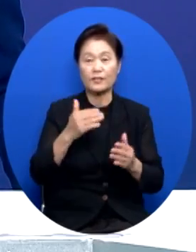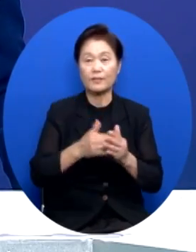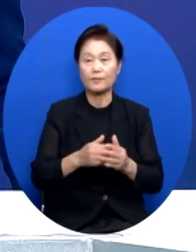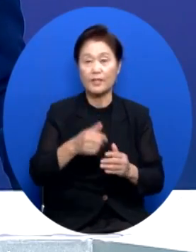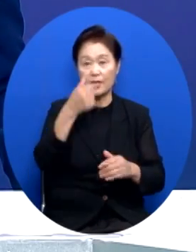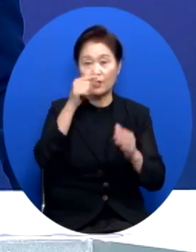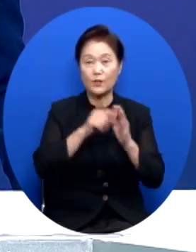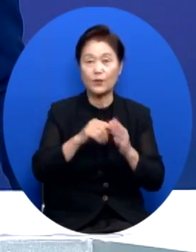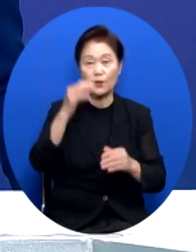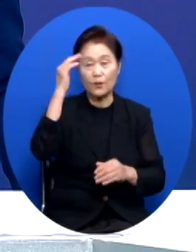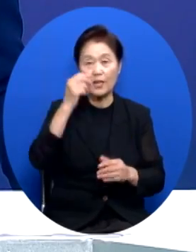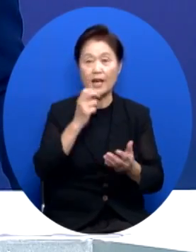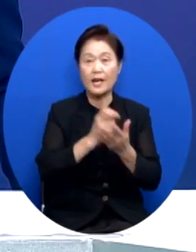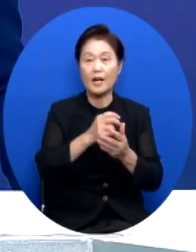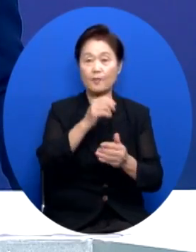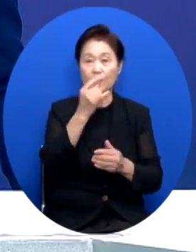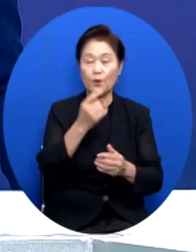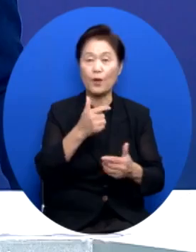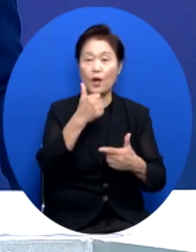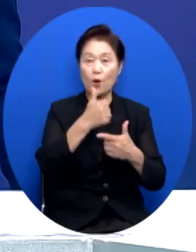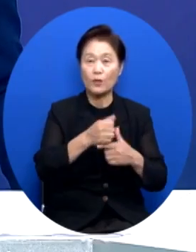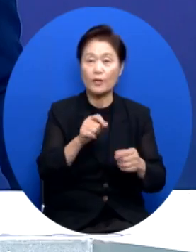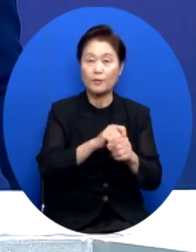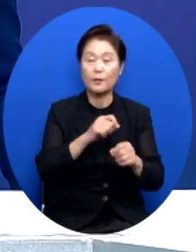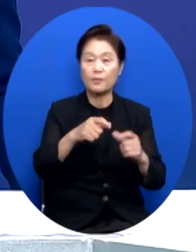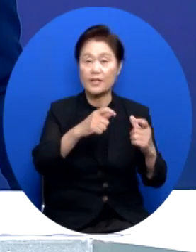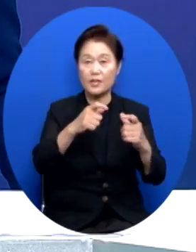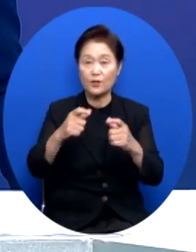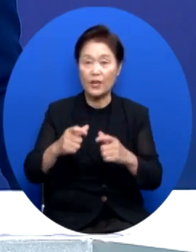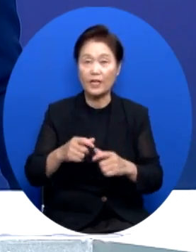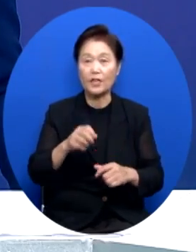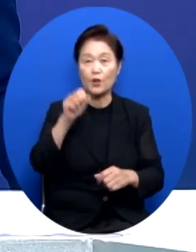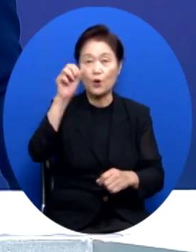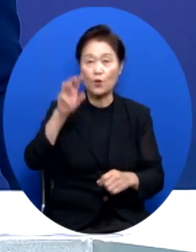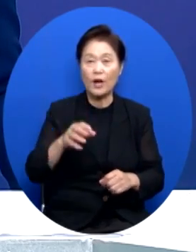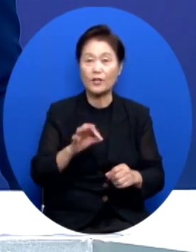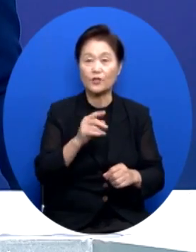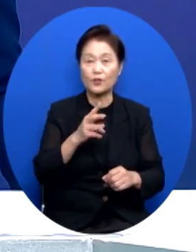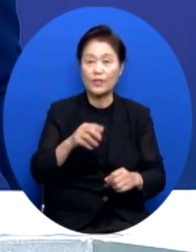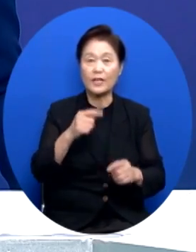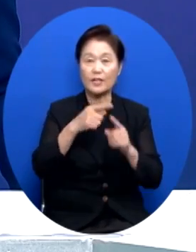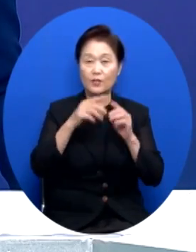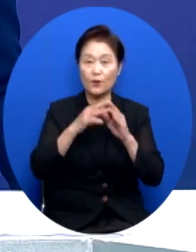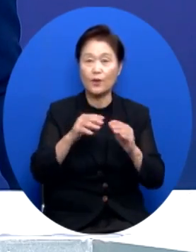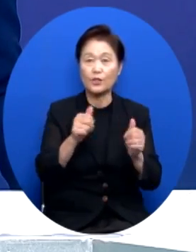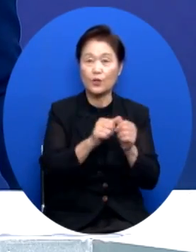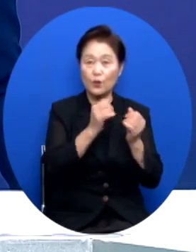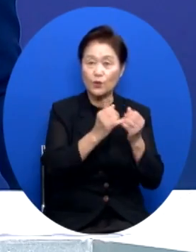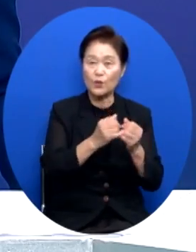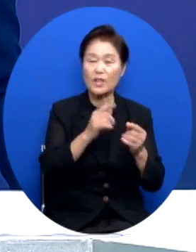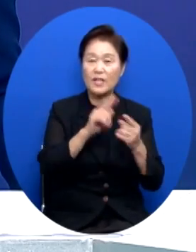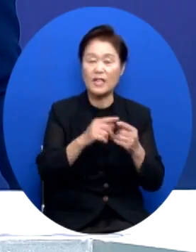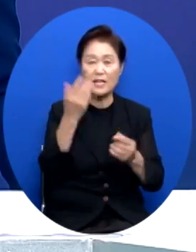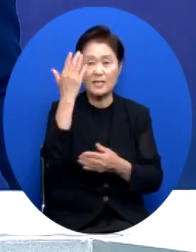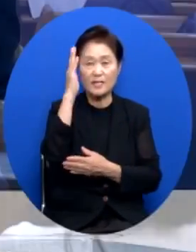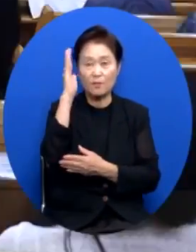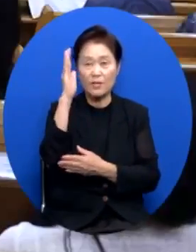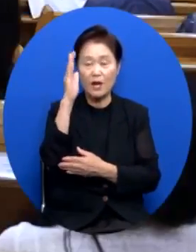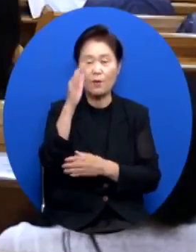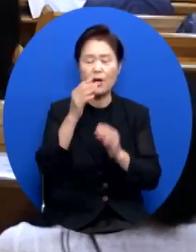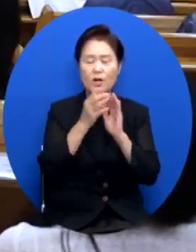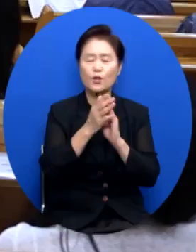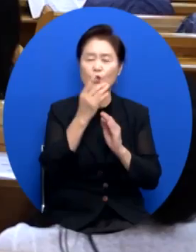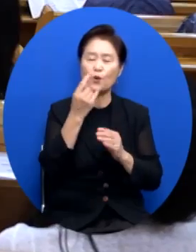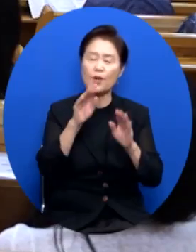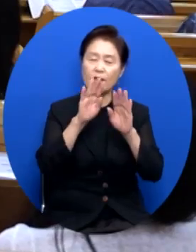기독교 대한감리회 호남특별연회는 광주 예향교회에서 동성애 대책 세미나와 기도회를 개최했습니다.